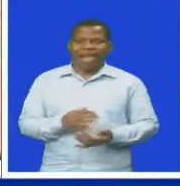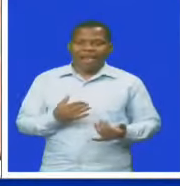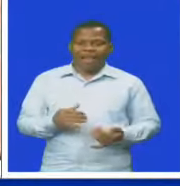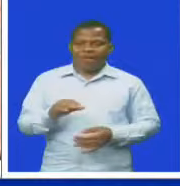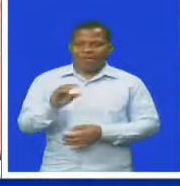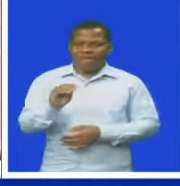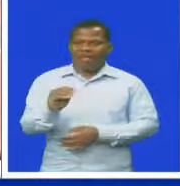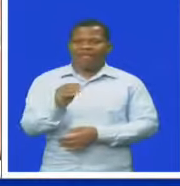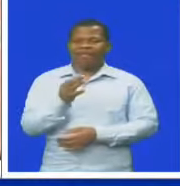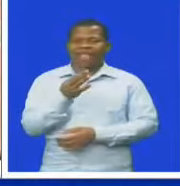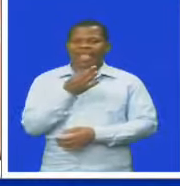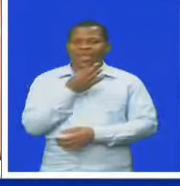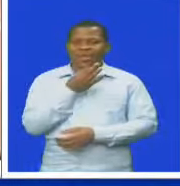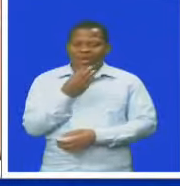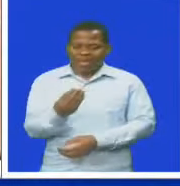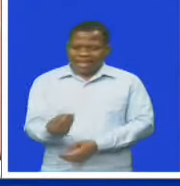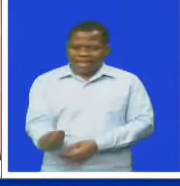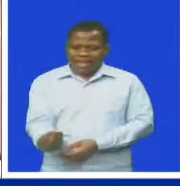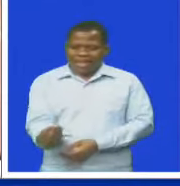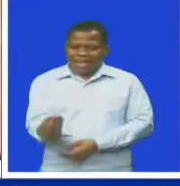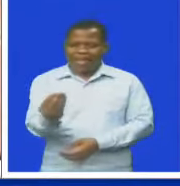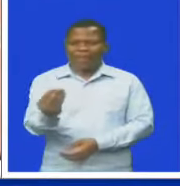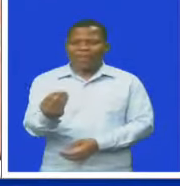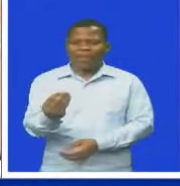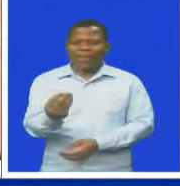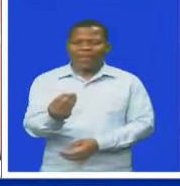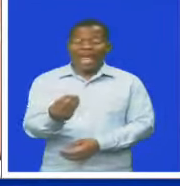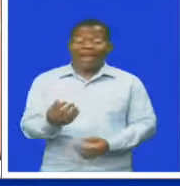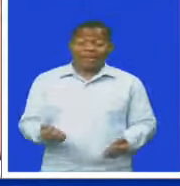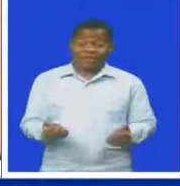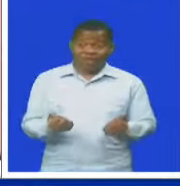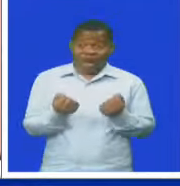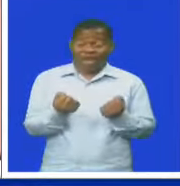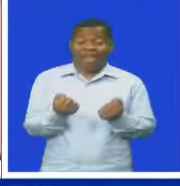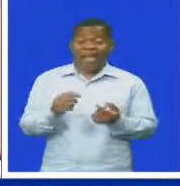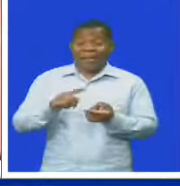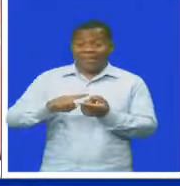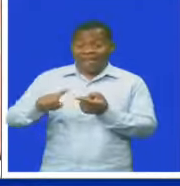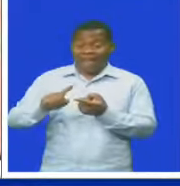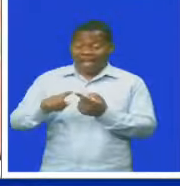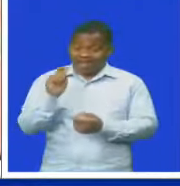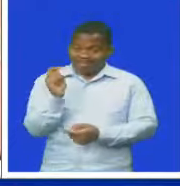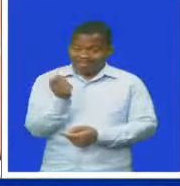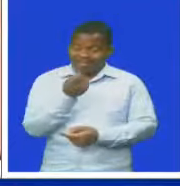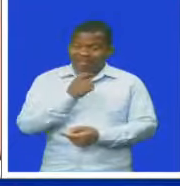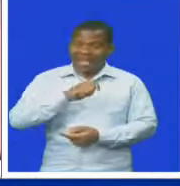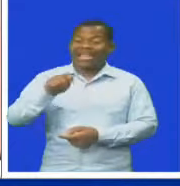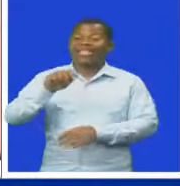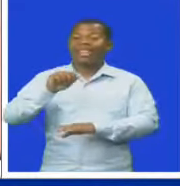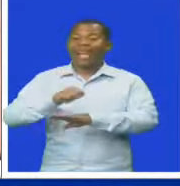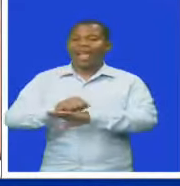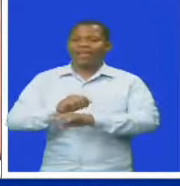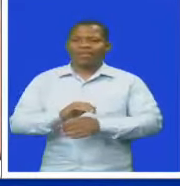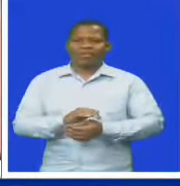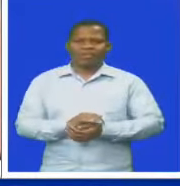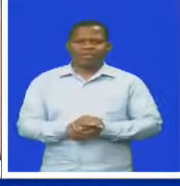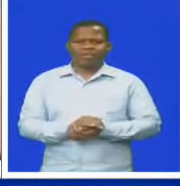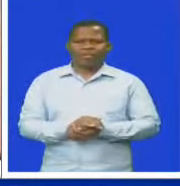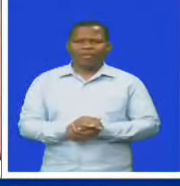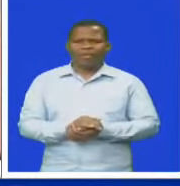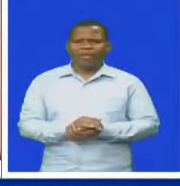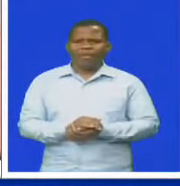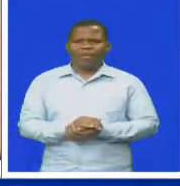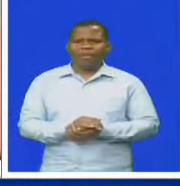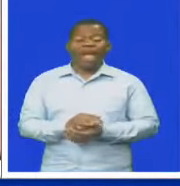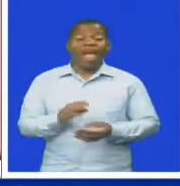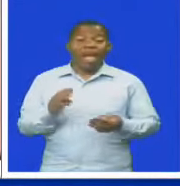something lebe sort of vele siyifuna simaswati, uyabona, because lange muva ekwami bekude labantu labakhona